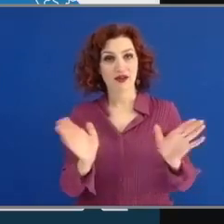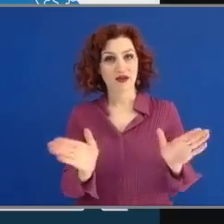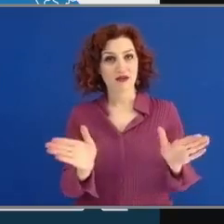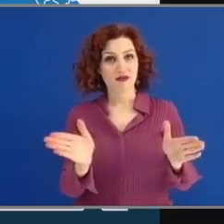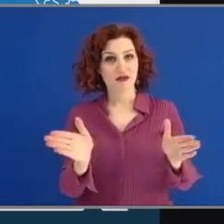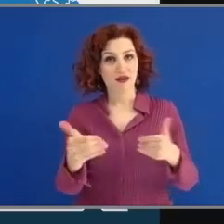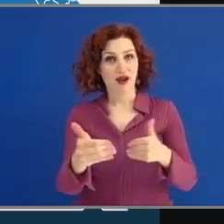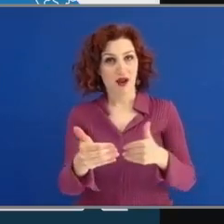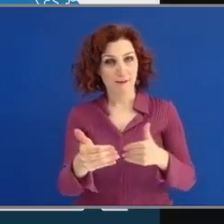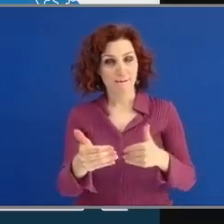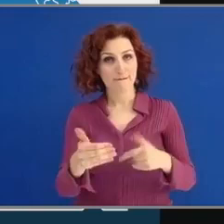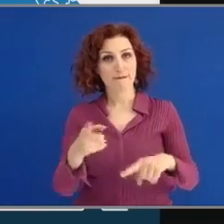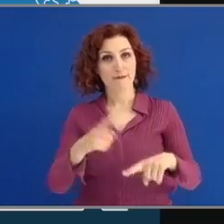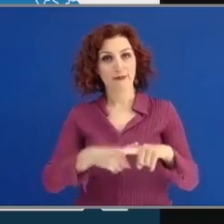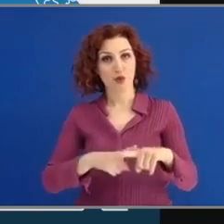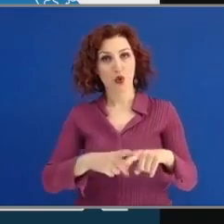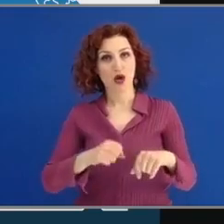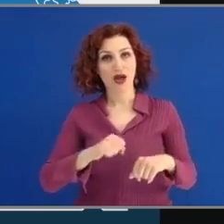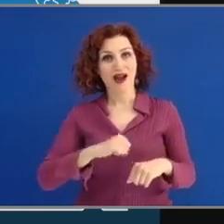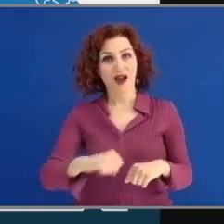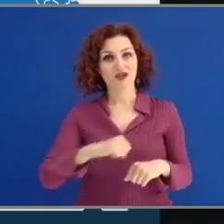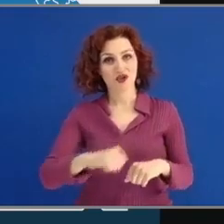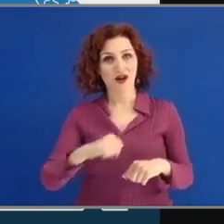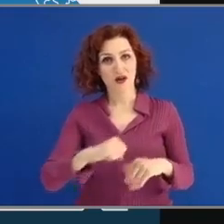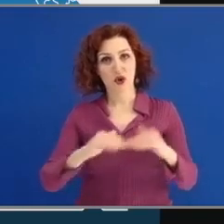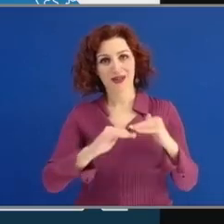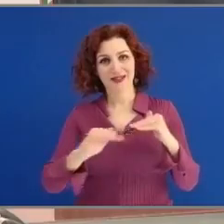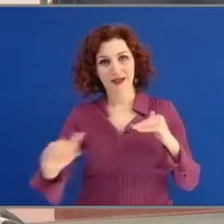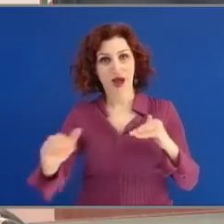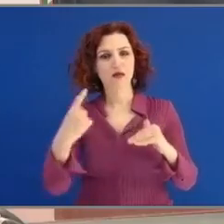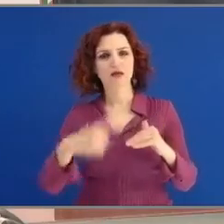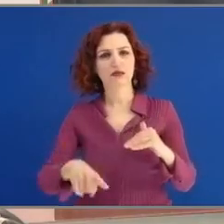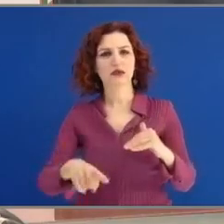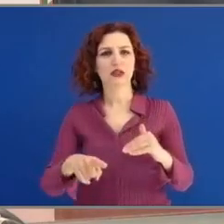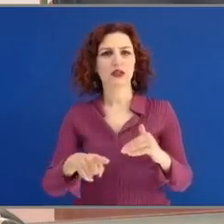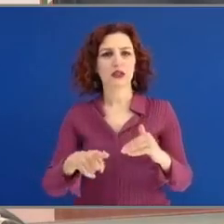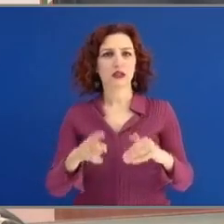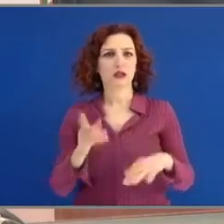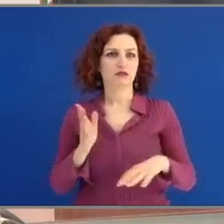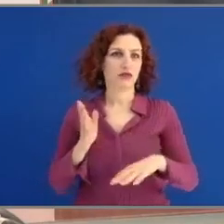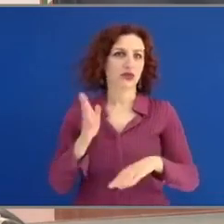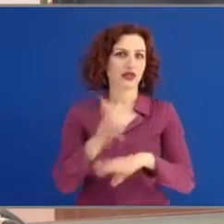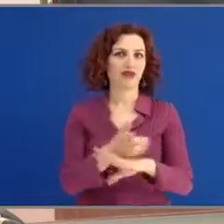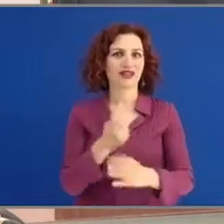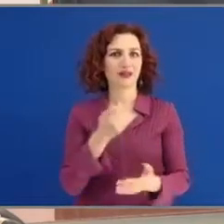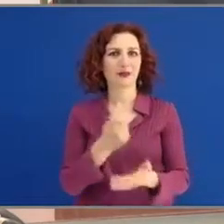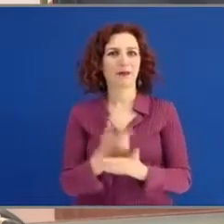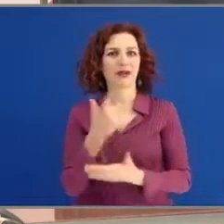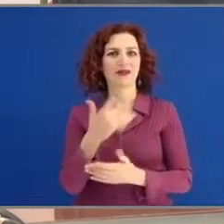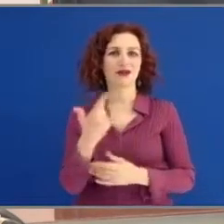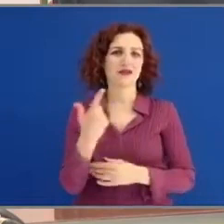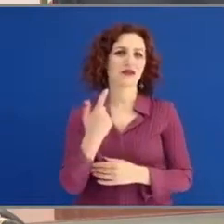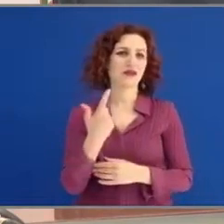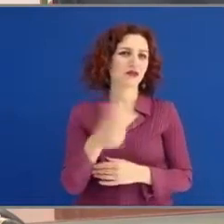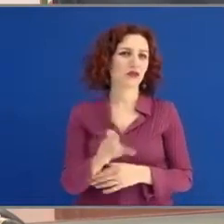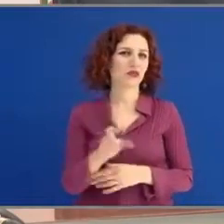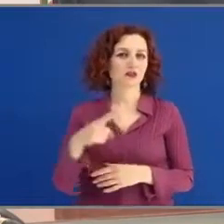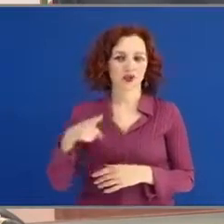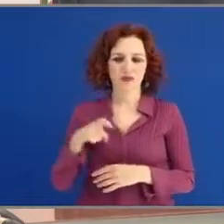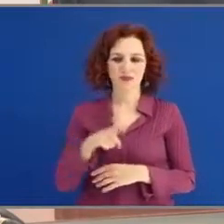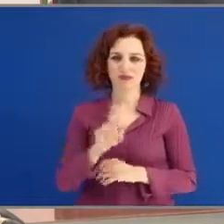acceleratore lineare, che sono tutti interventi importanti in questo caso per il contrasto alle malattie